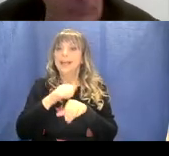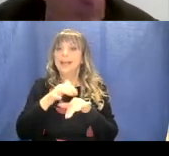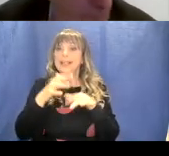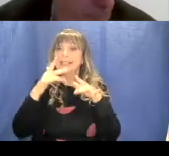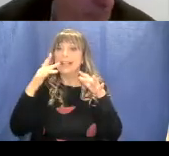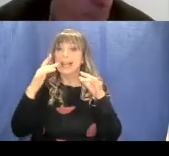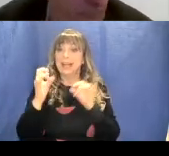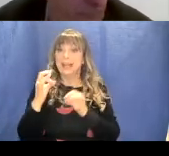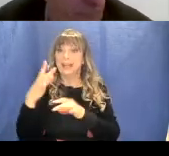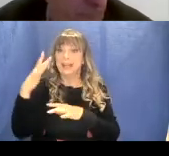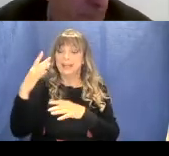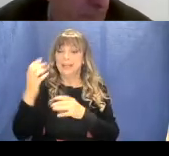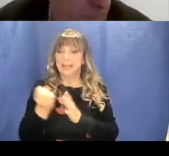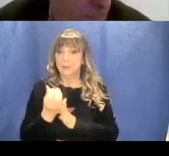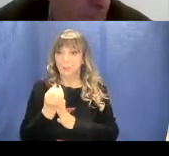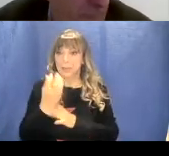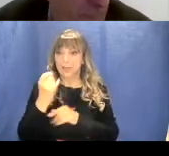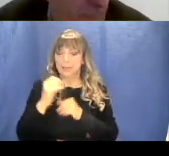la